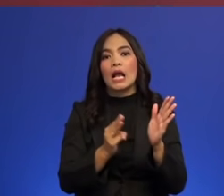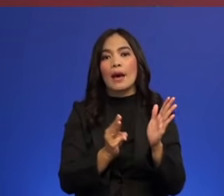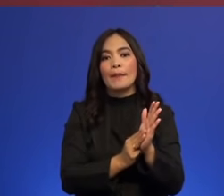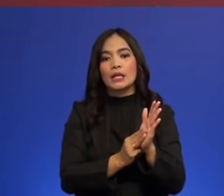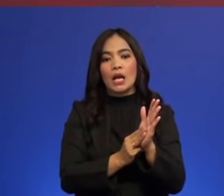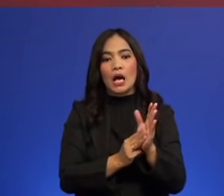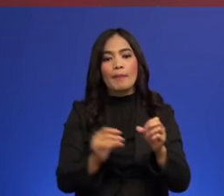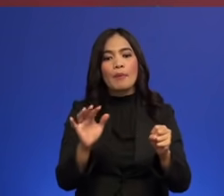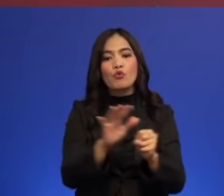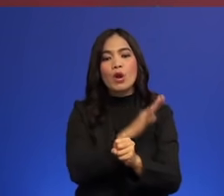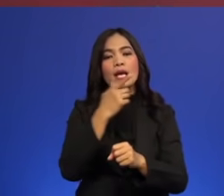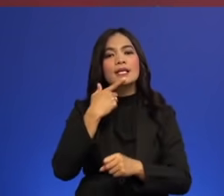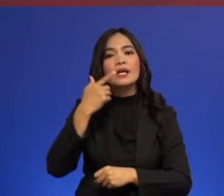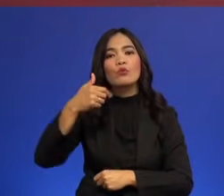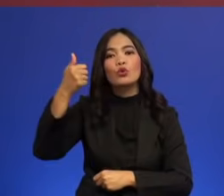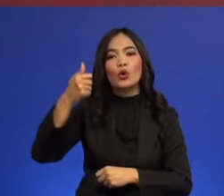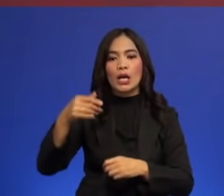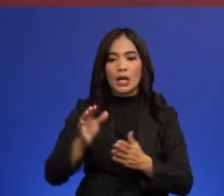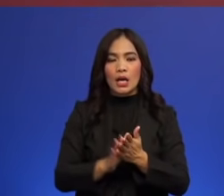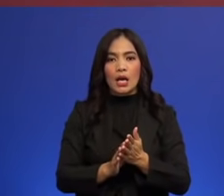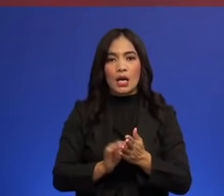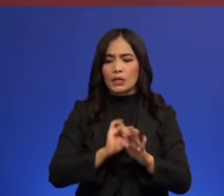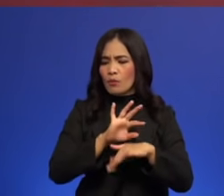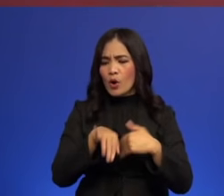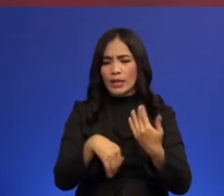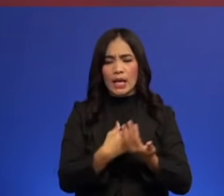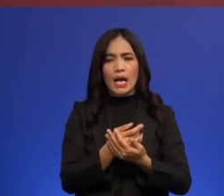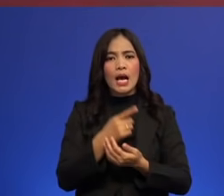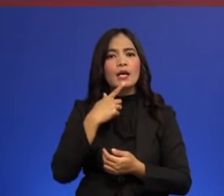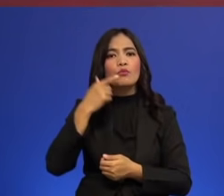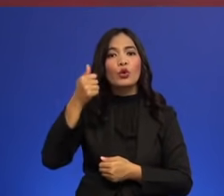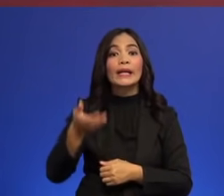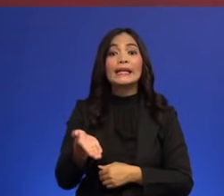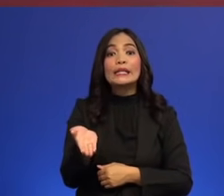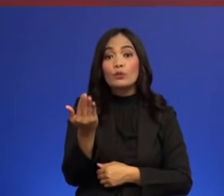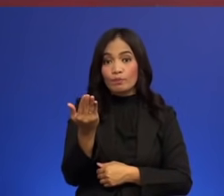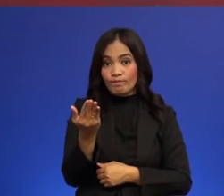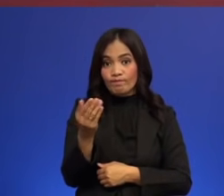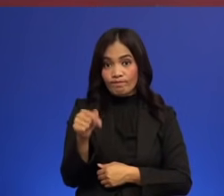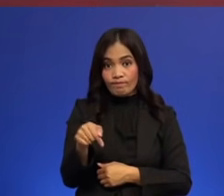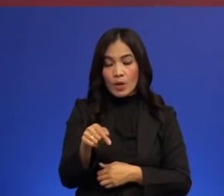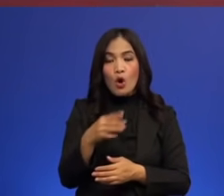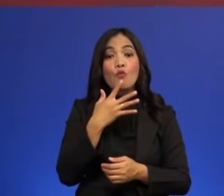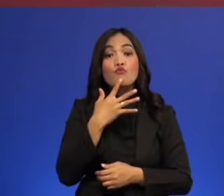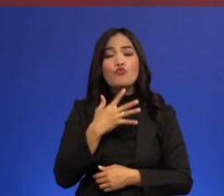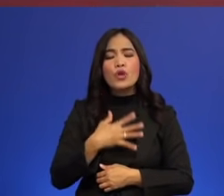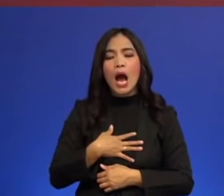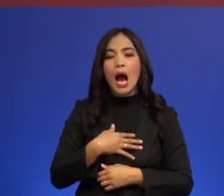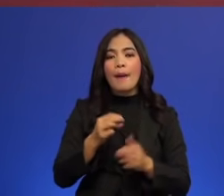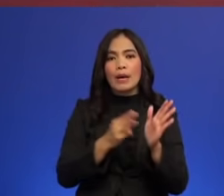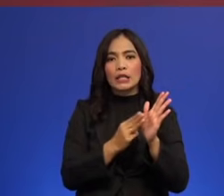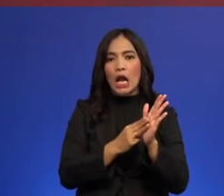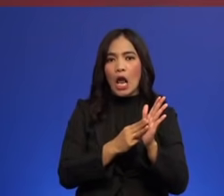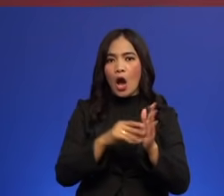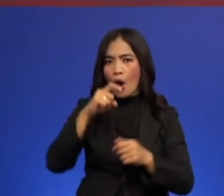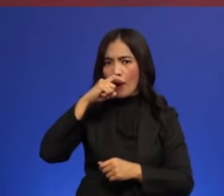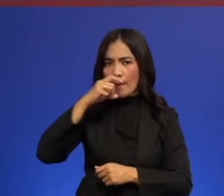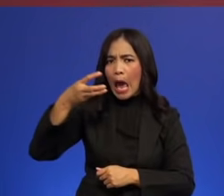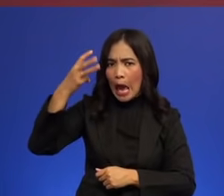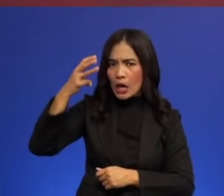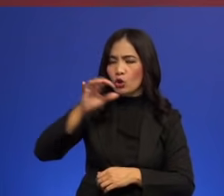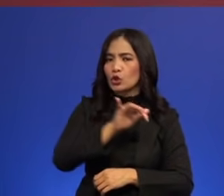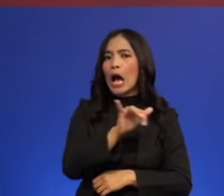masalah-masalah pemenuhan kebutuhan jasmani dan apapun? Saudara punya masalah, saya juga punya